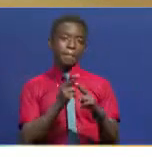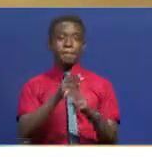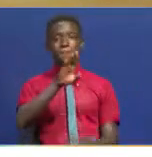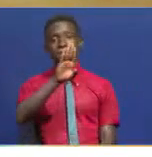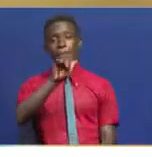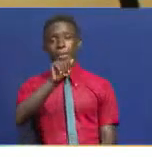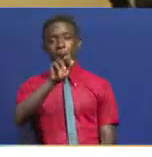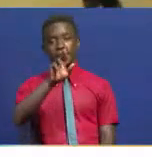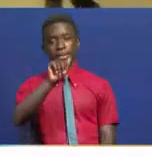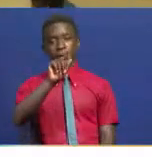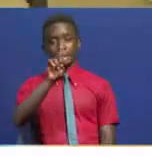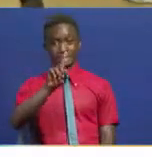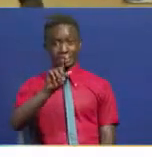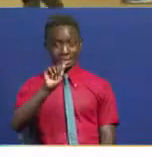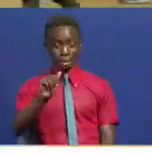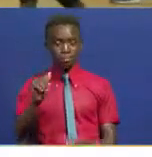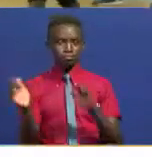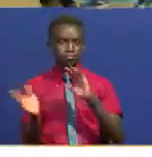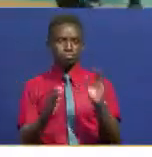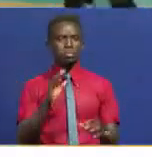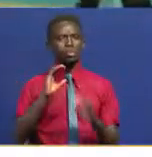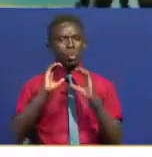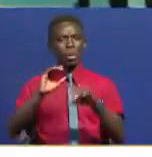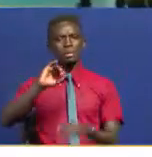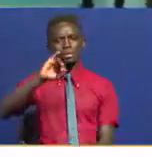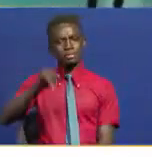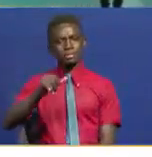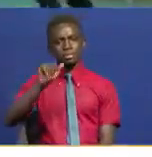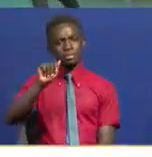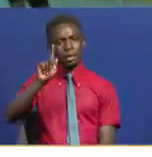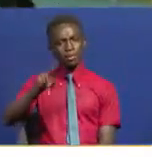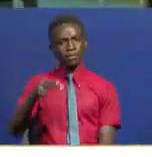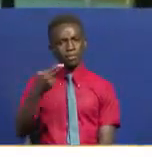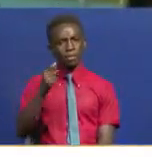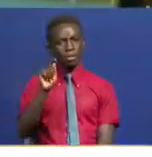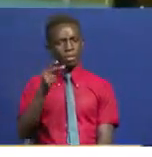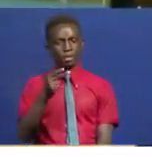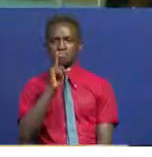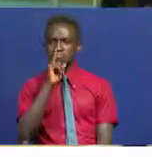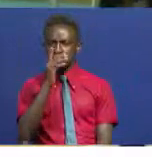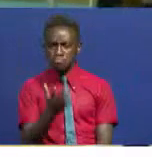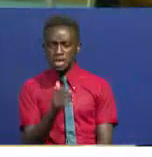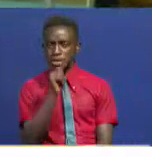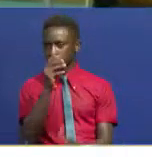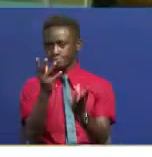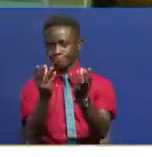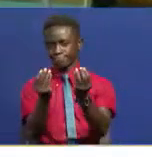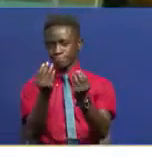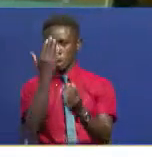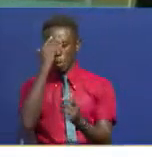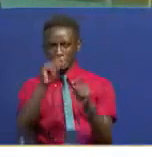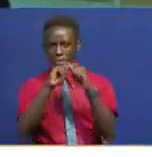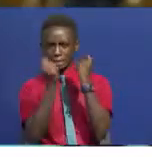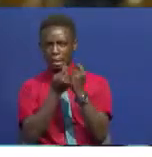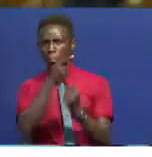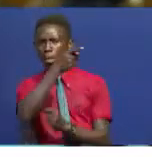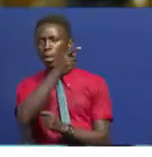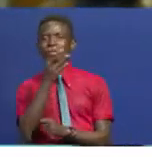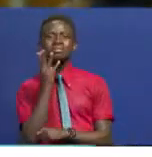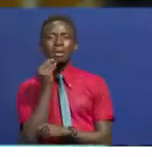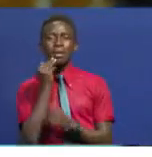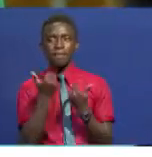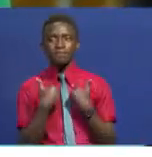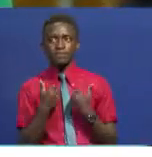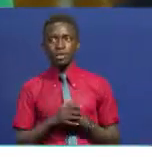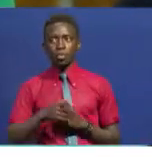mkuu Jafet Munala amekiri kuwa hakitakuwa kibarua rahisi kwani watachuana na timu iliyo na wachezaji wazoefu. We are training